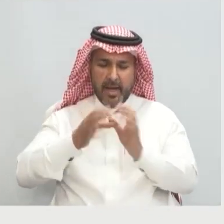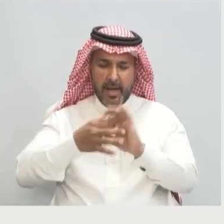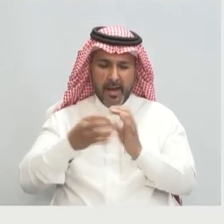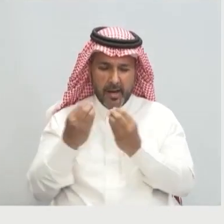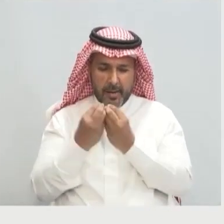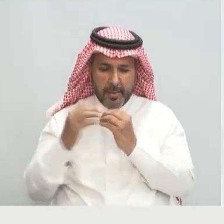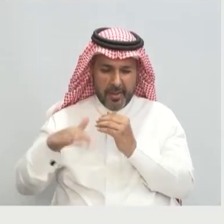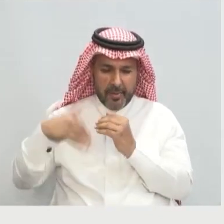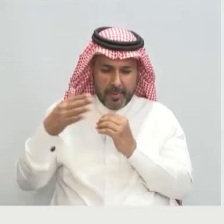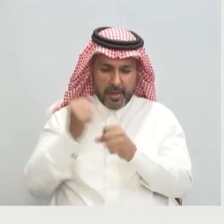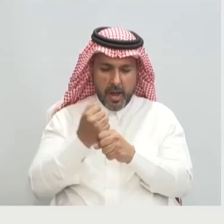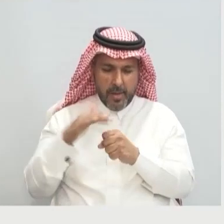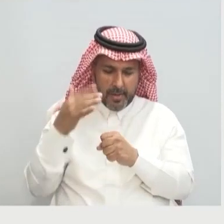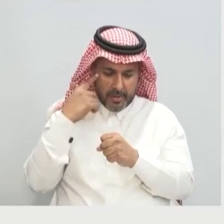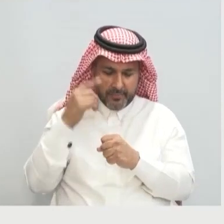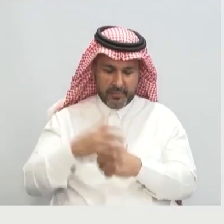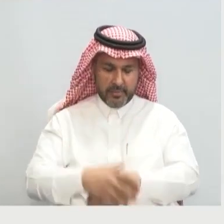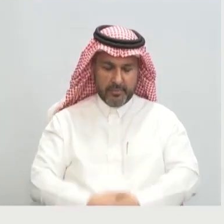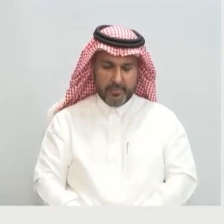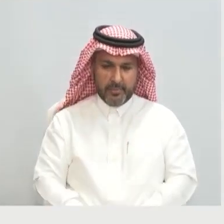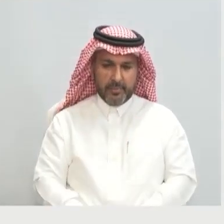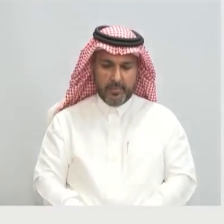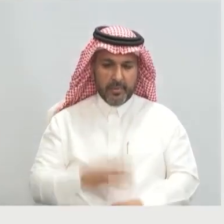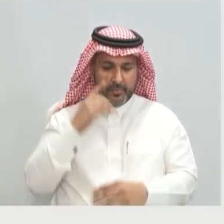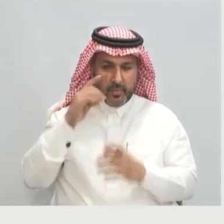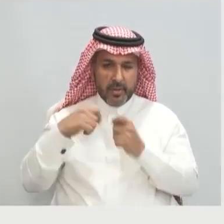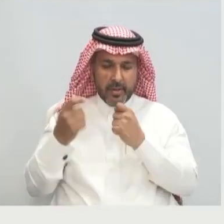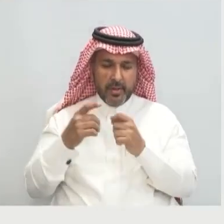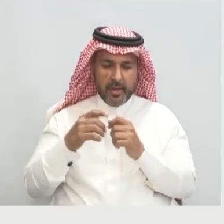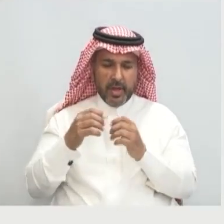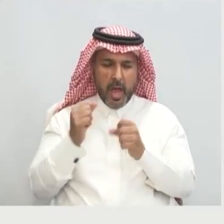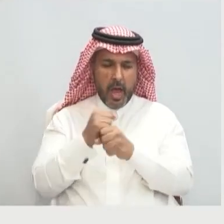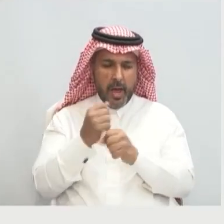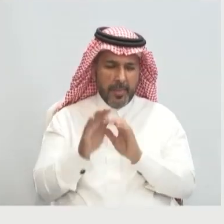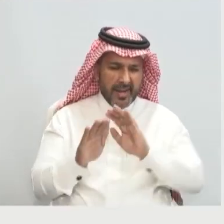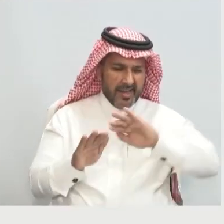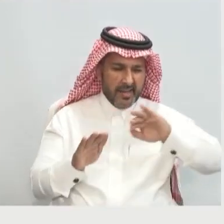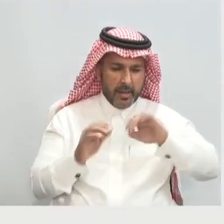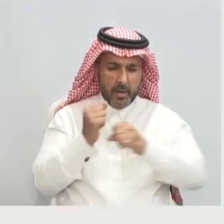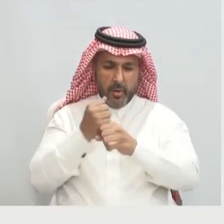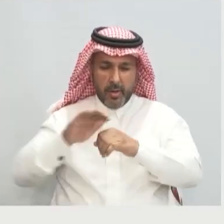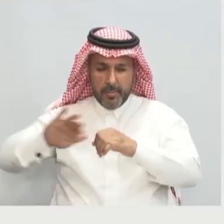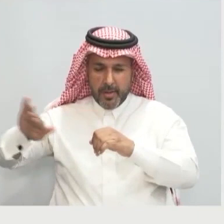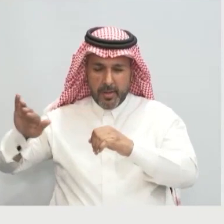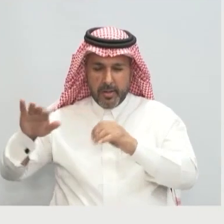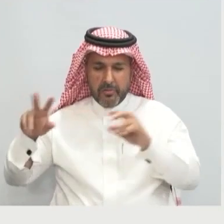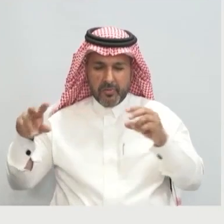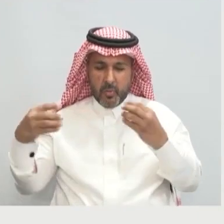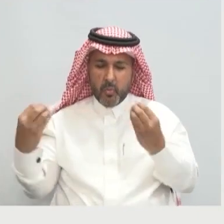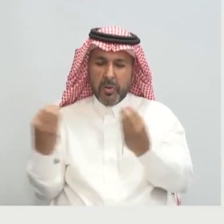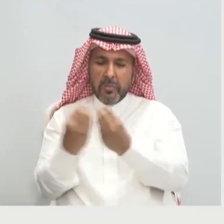التسويق مثلا لديه علاقه مع موظف في المبيعات اذا لا يوجد تسلسل هرمي وانما هو نتيجه